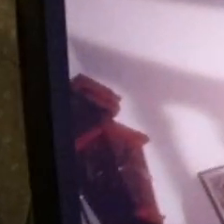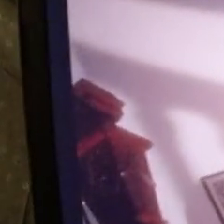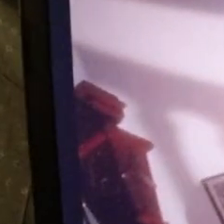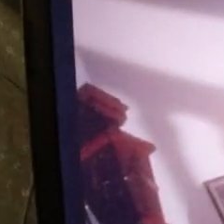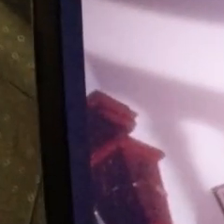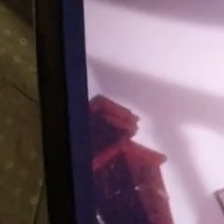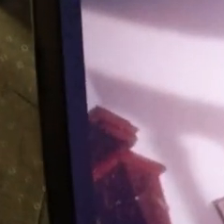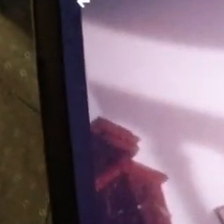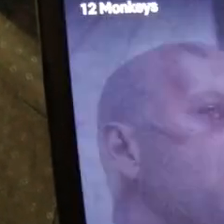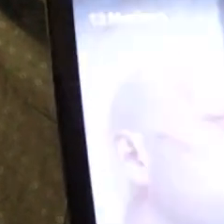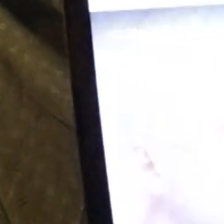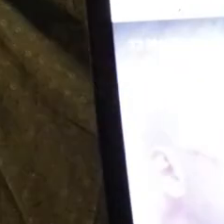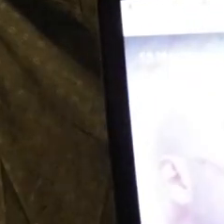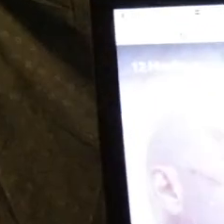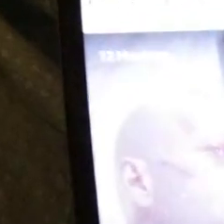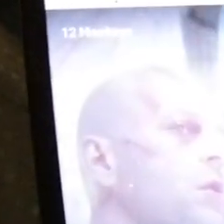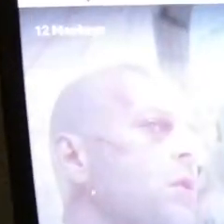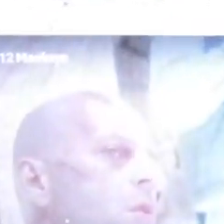Som er her.